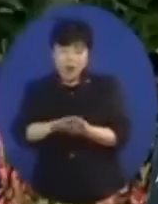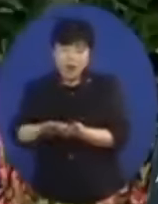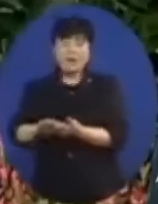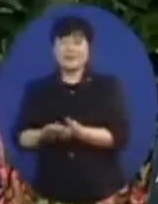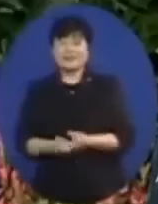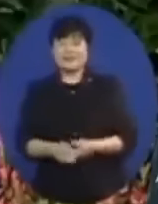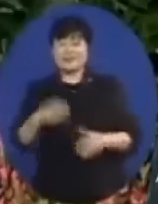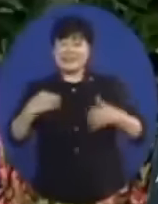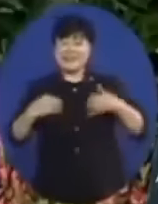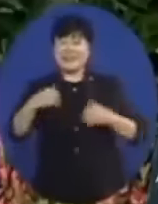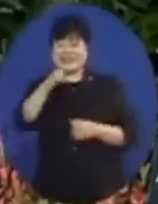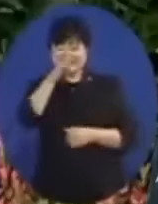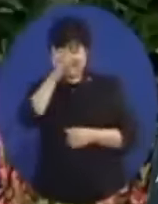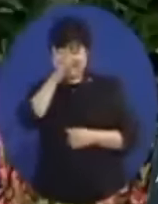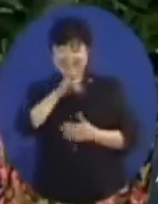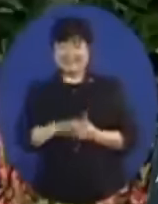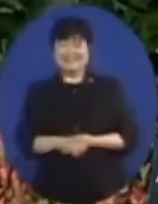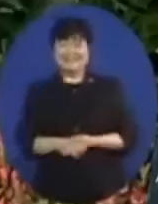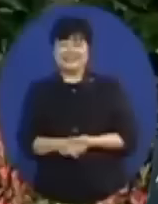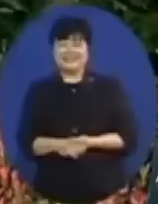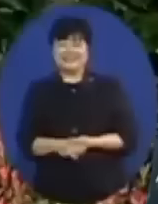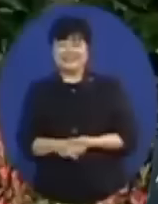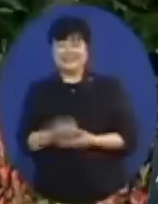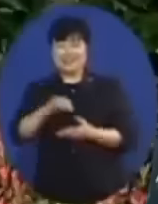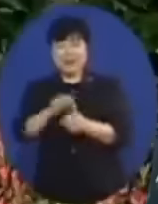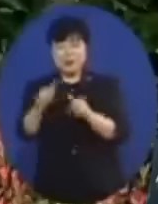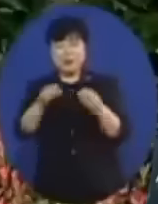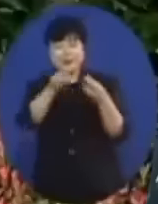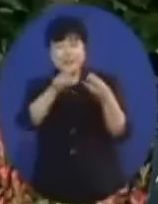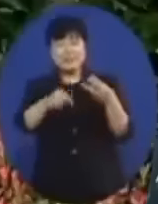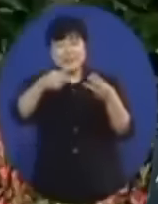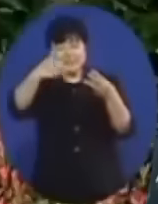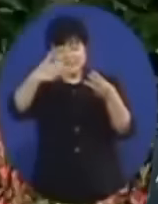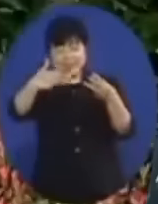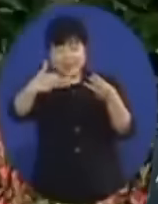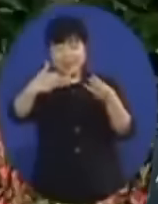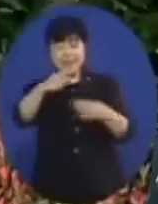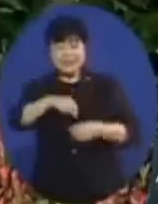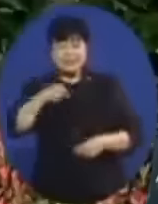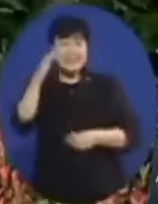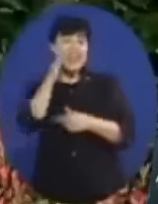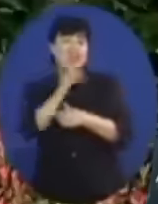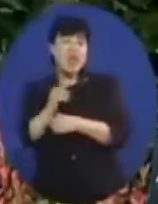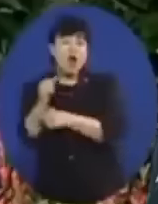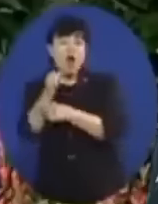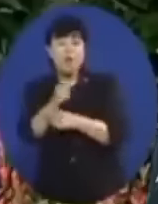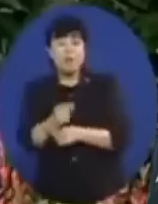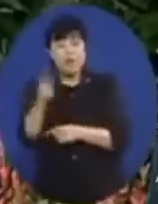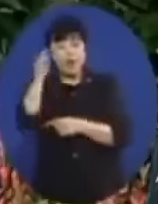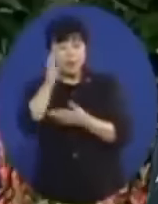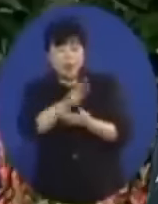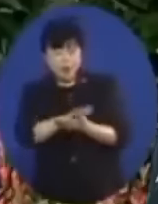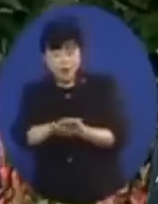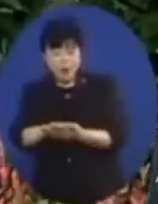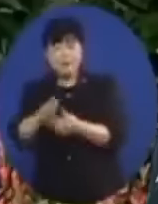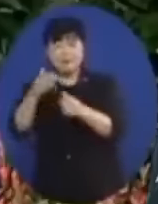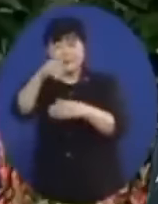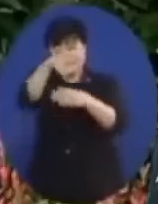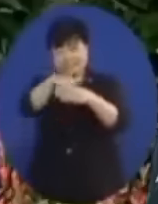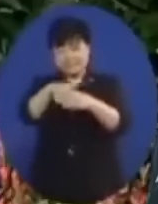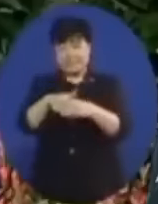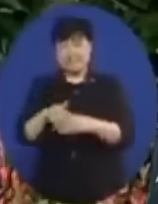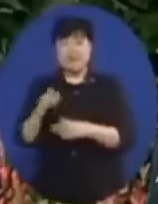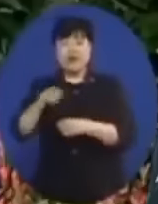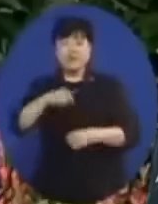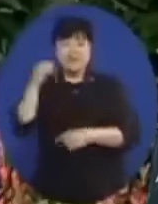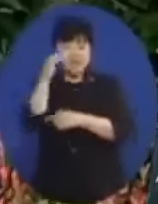자에게는 희락이 있느니라. 야고보서 3장 18절에 의의 열매를 거둡니다. 화평케 하는 자들은 화평으로 심어